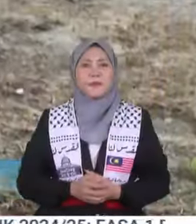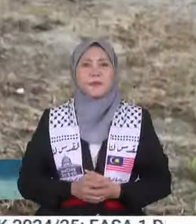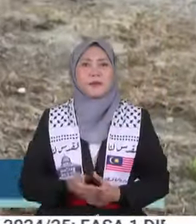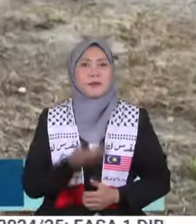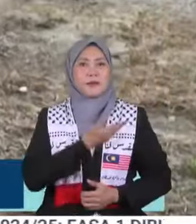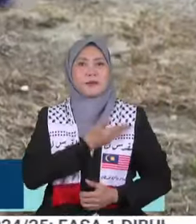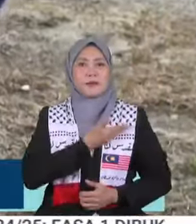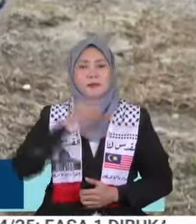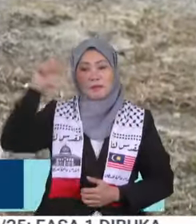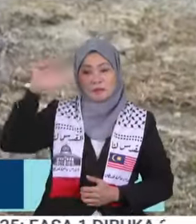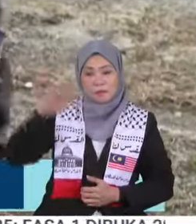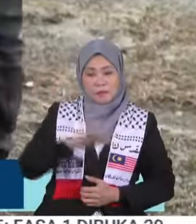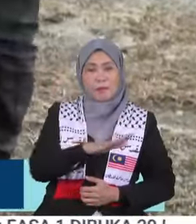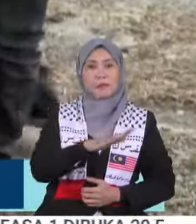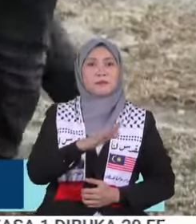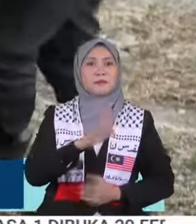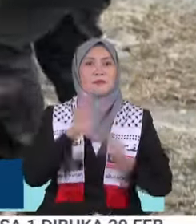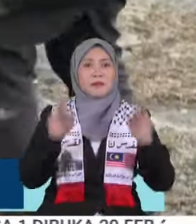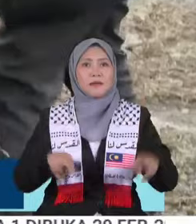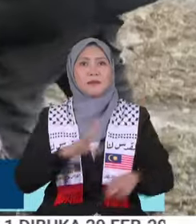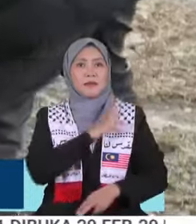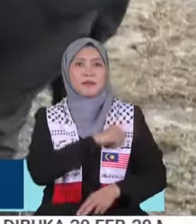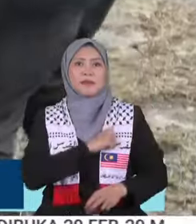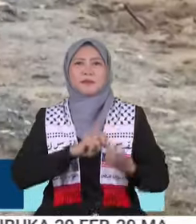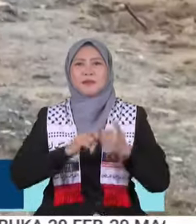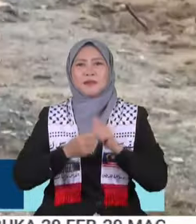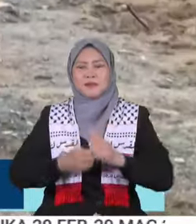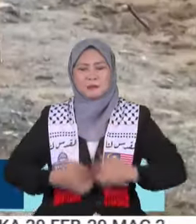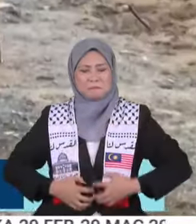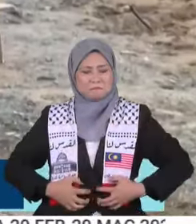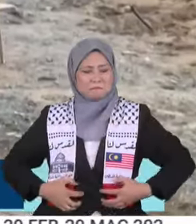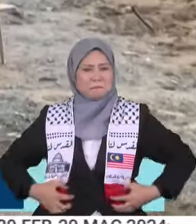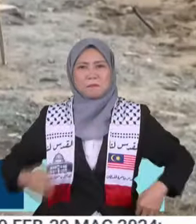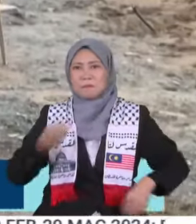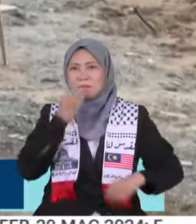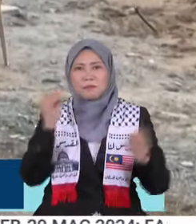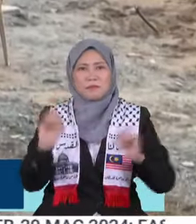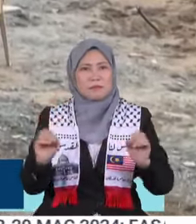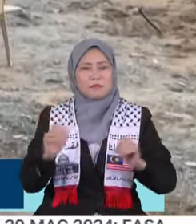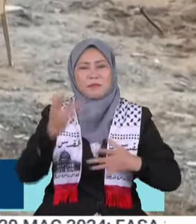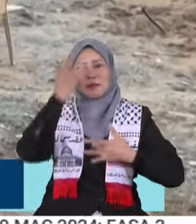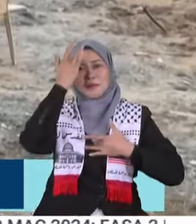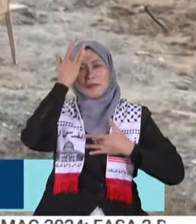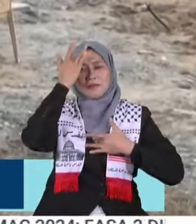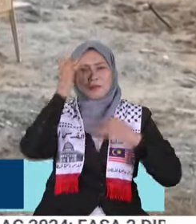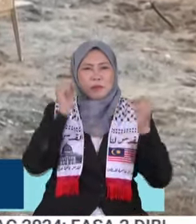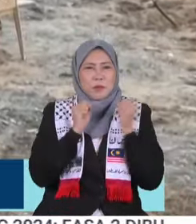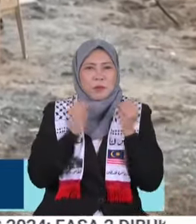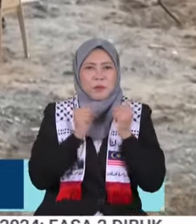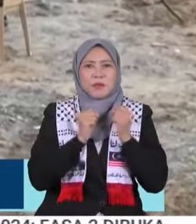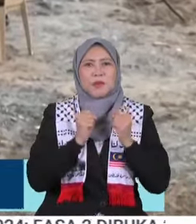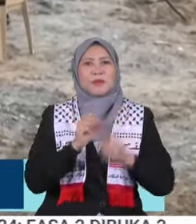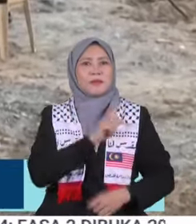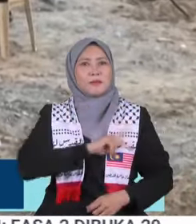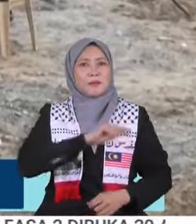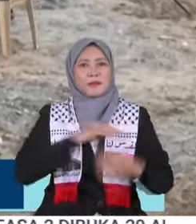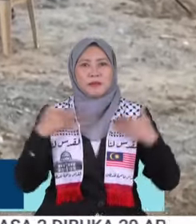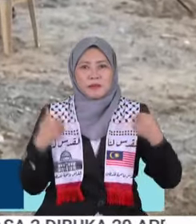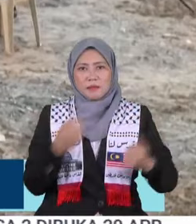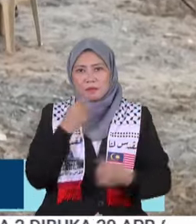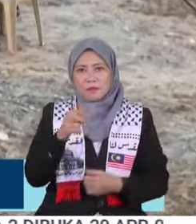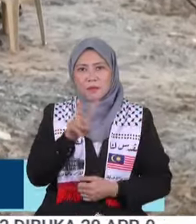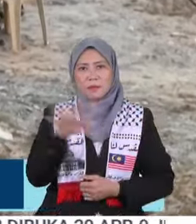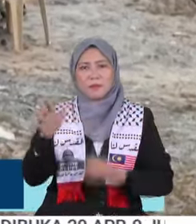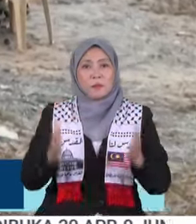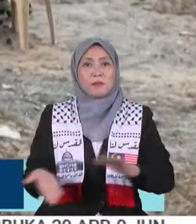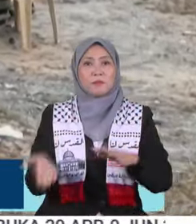Di Gaza, Ramadan, rakyat Palestin dibelenggu masalah kebuluran, penyakit dan kesejukan. Kementerian Kesihatan berkata 25 orang